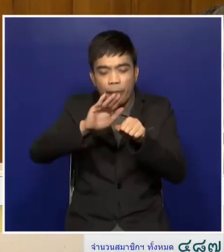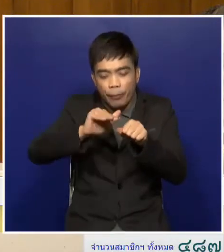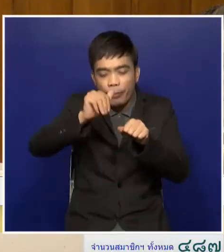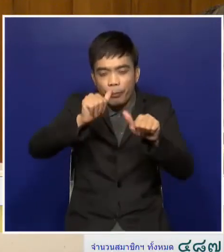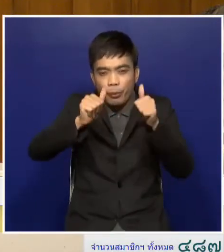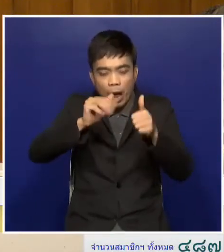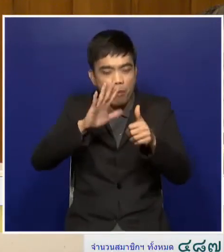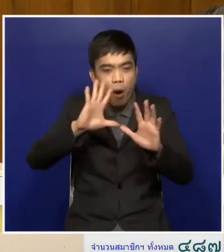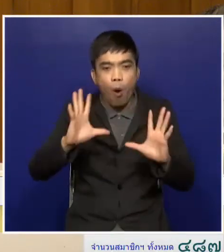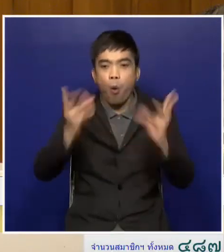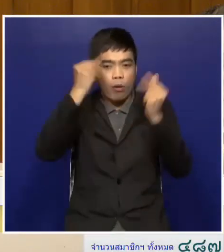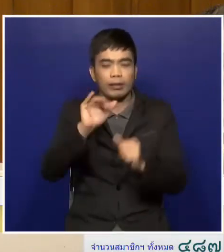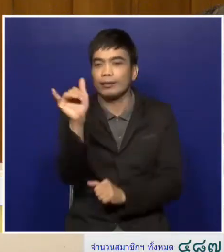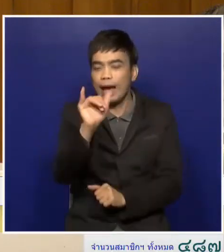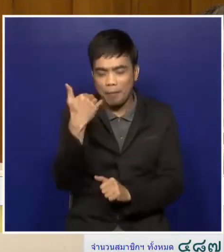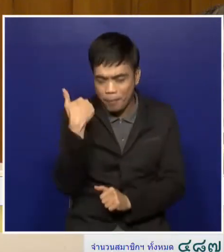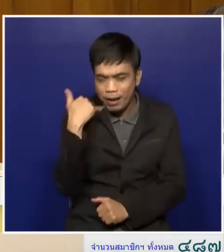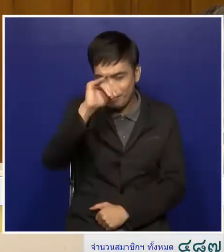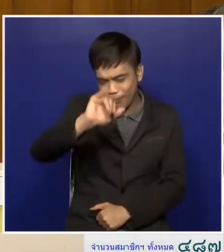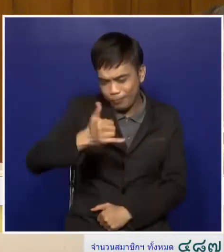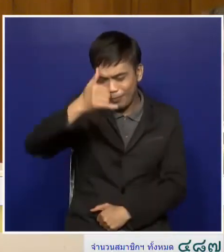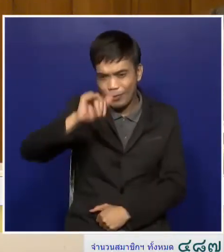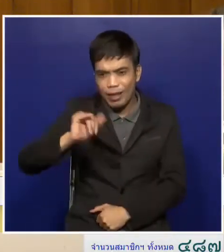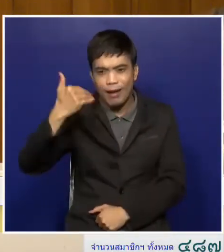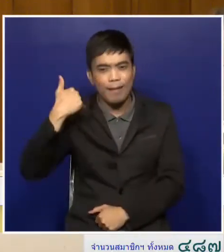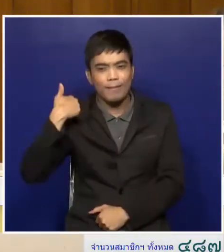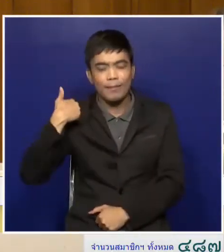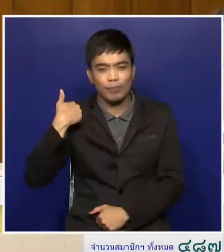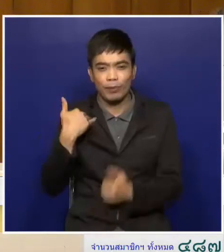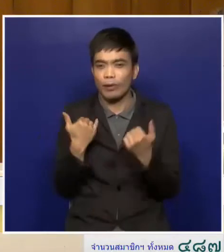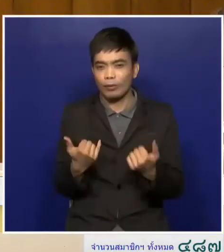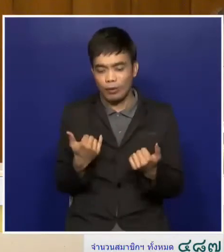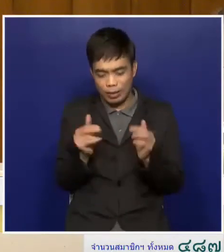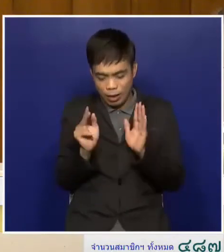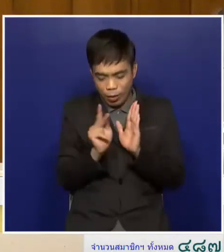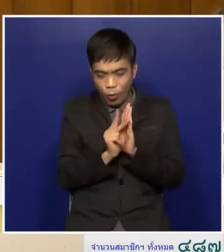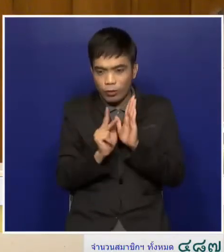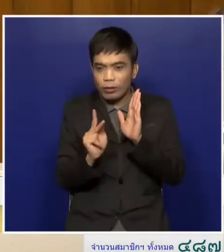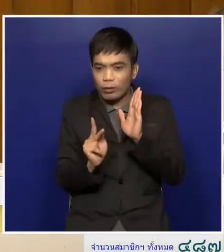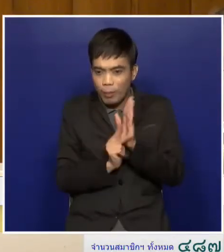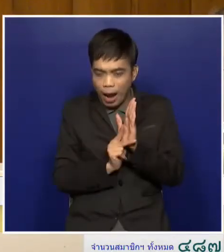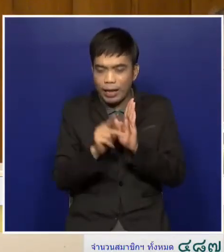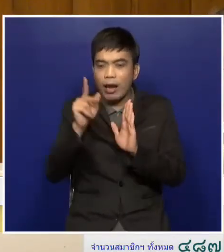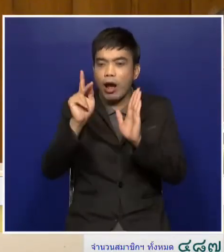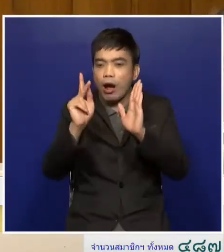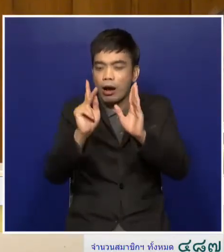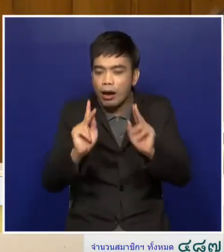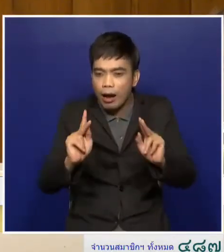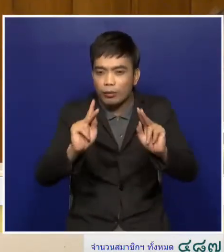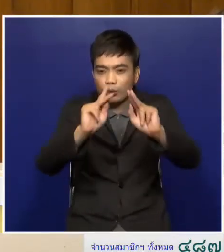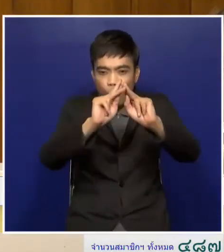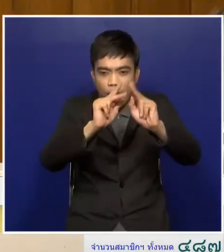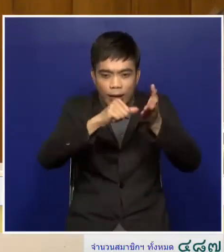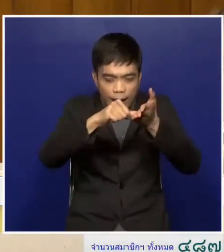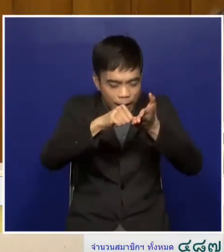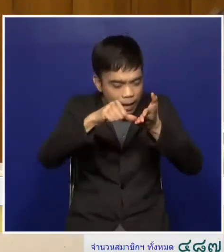วันนี้เราได้แก้กฎกระชวงอะไรไปมากมายในคณะกรรมฐิการชุดนี้ก